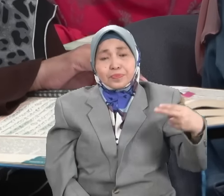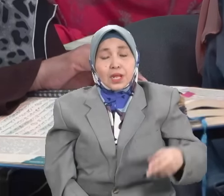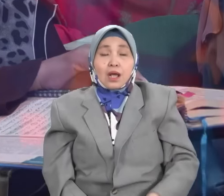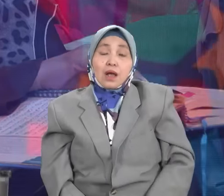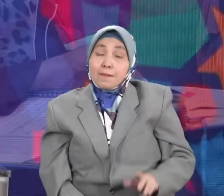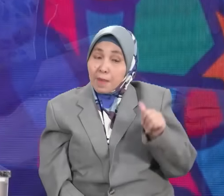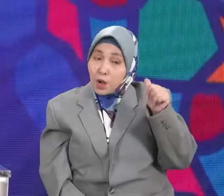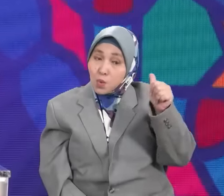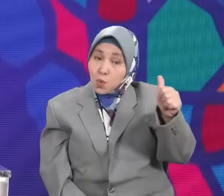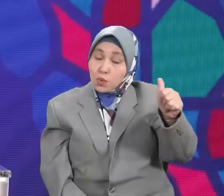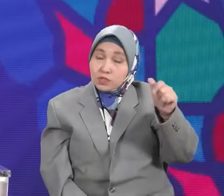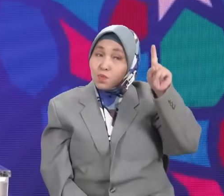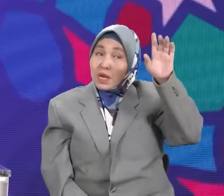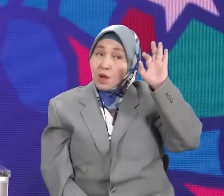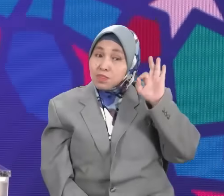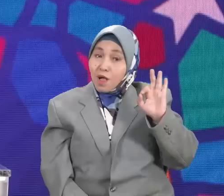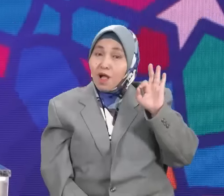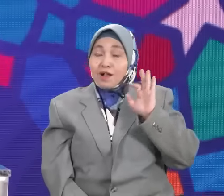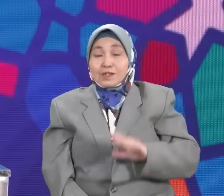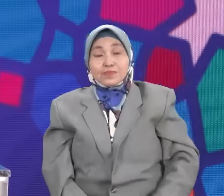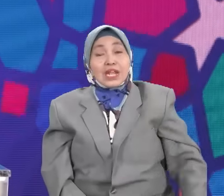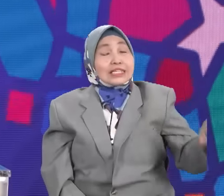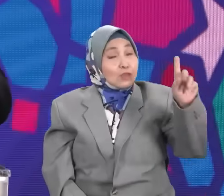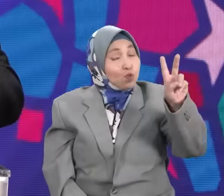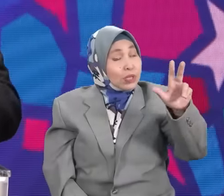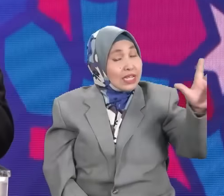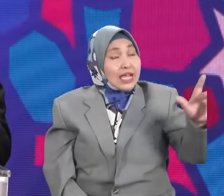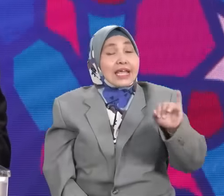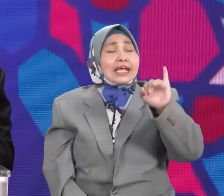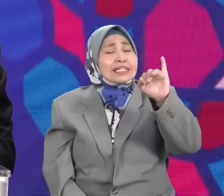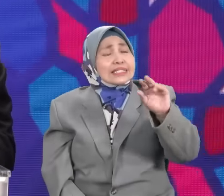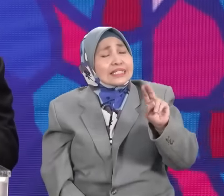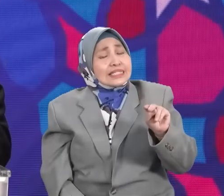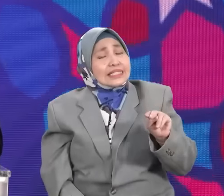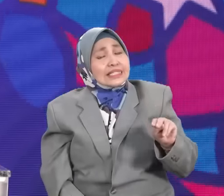bagus Subhanallah sekali lagi satu dua tiga